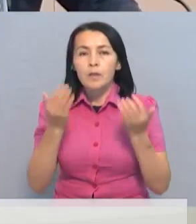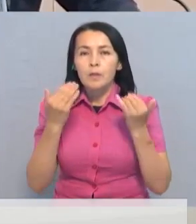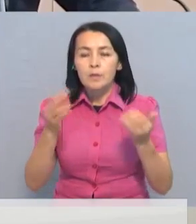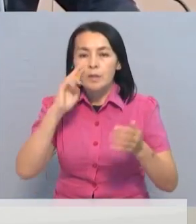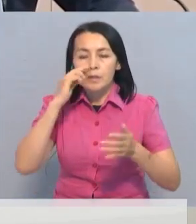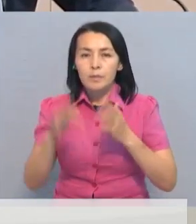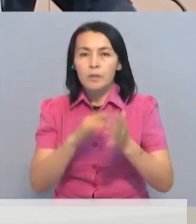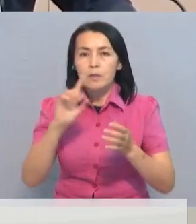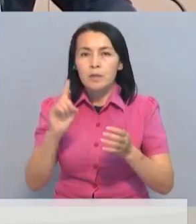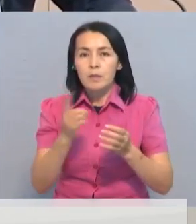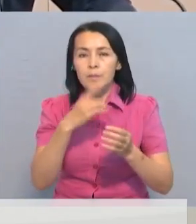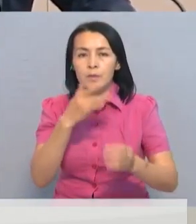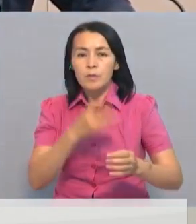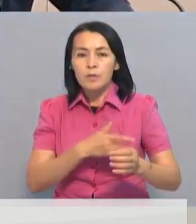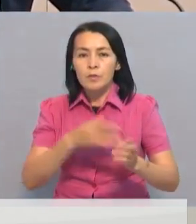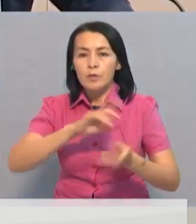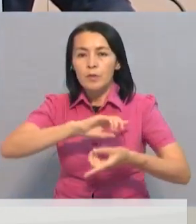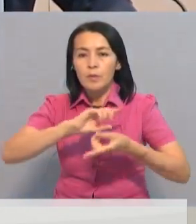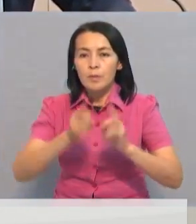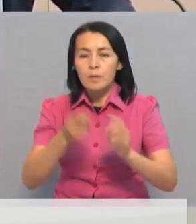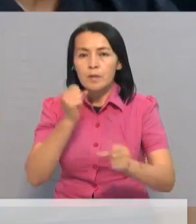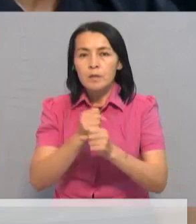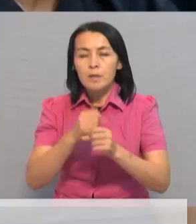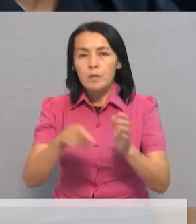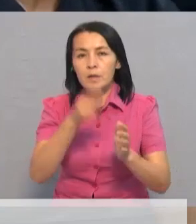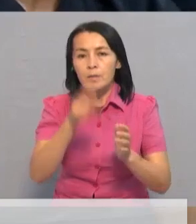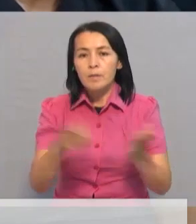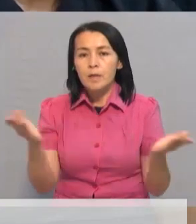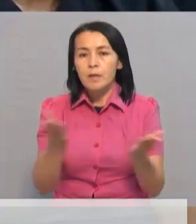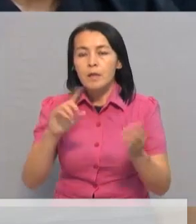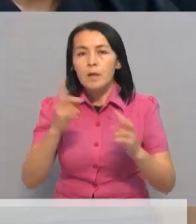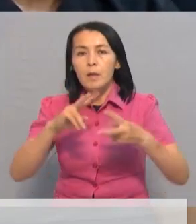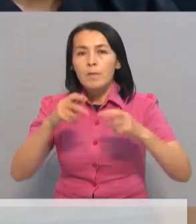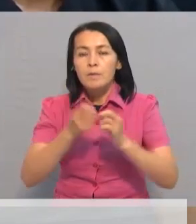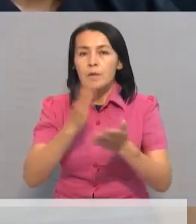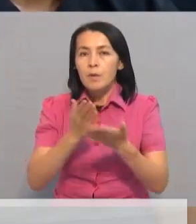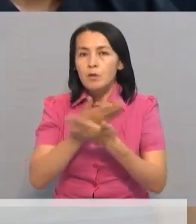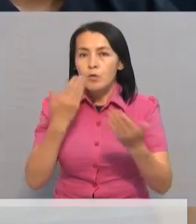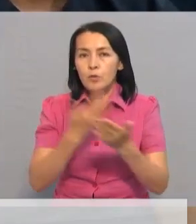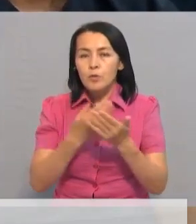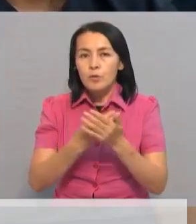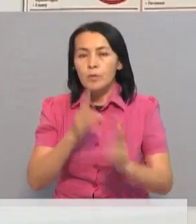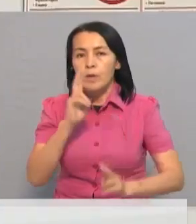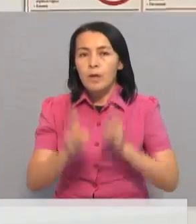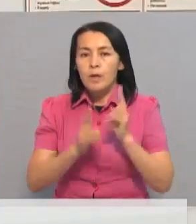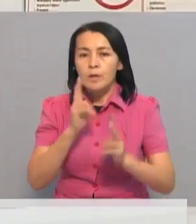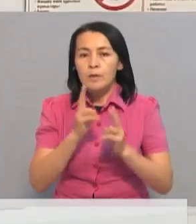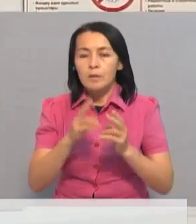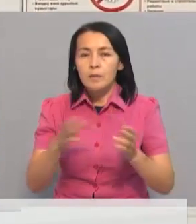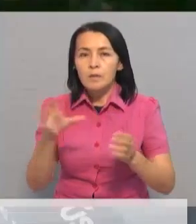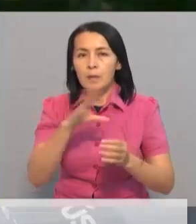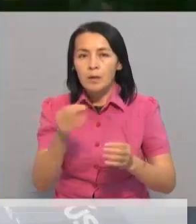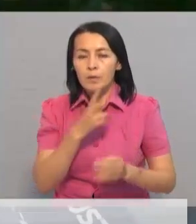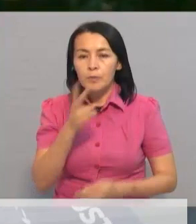Осылайша Шымкентте алғаш рет жүрек трансплантациясы жасалды. Депутаттар қандай да бір мәселенің бар жоғын сұрап, операциялық блокты көзбен